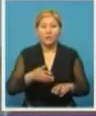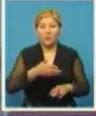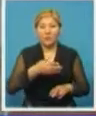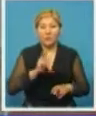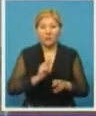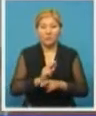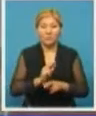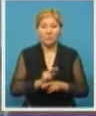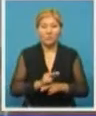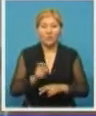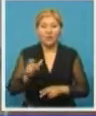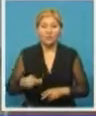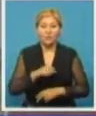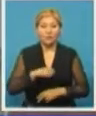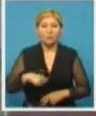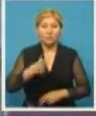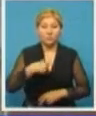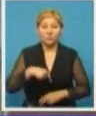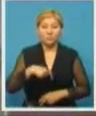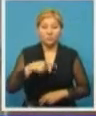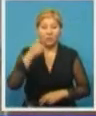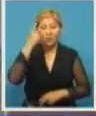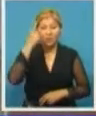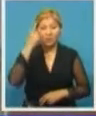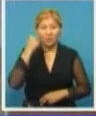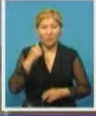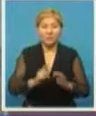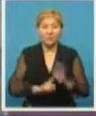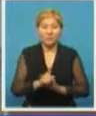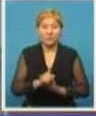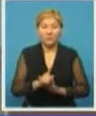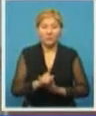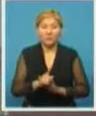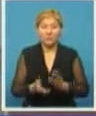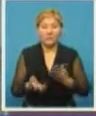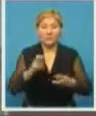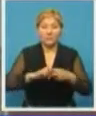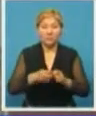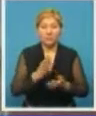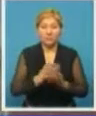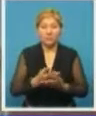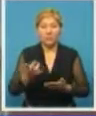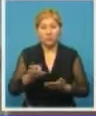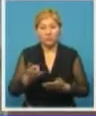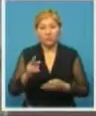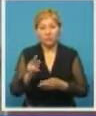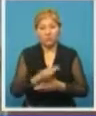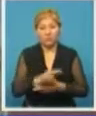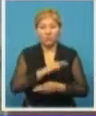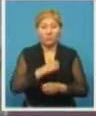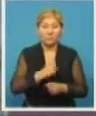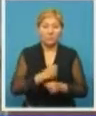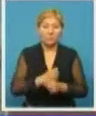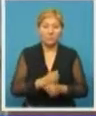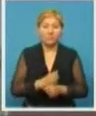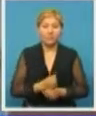өзін-өзі тани бастағаннан кейін өзінің бір өзгертуге тиісті нәрселері болатын болса, оны психокоррекциялық іс-шаралар деп атайды, болмаса